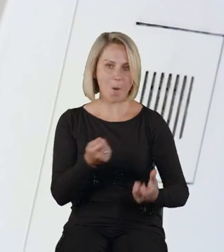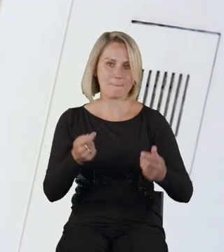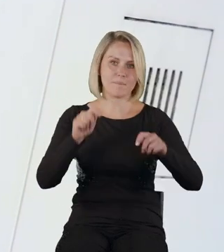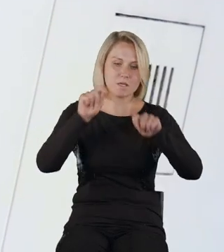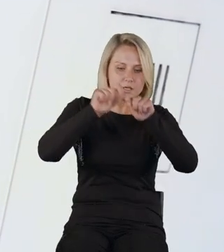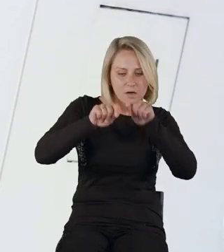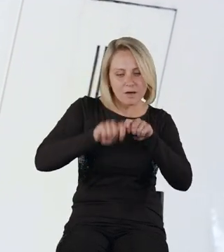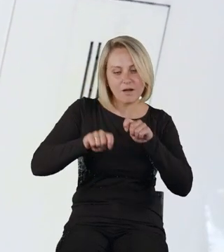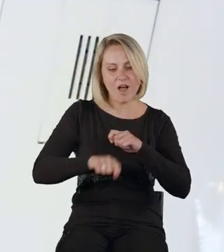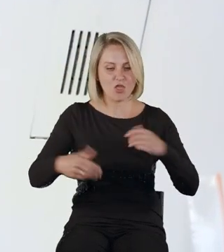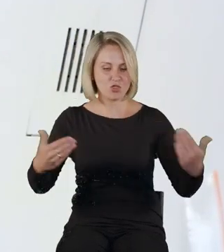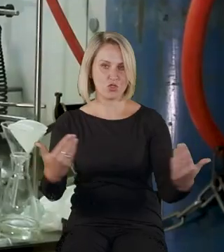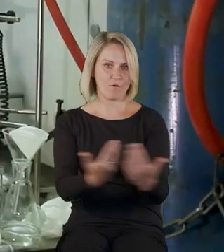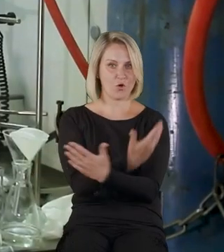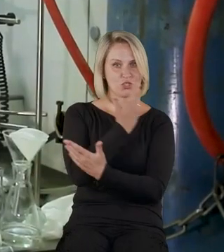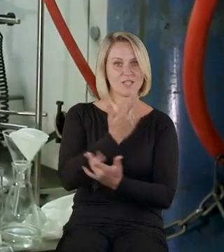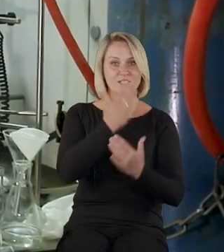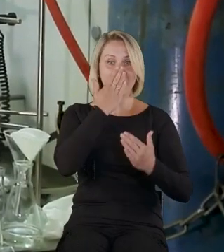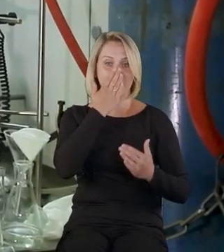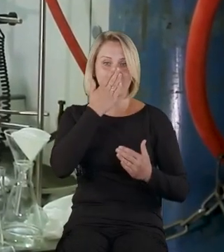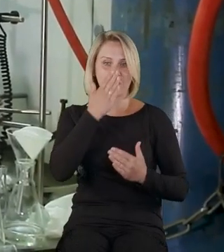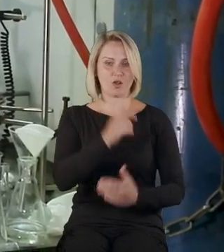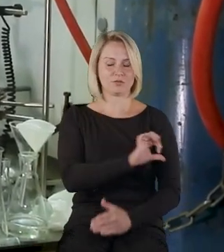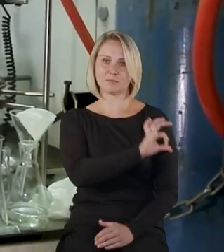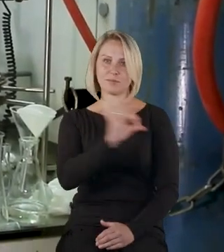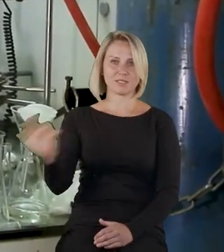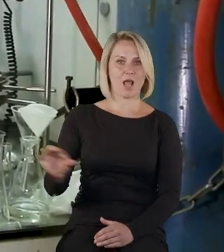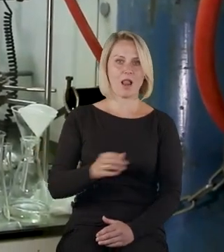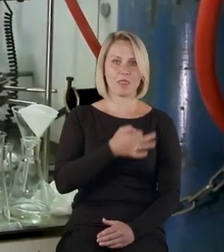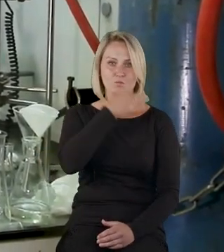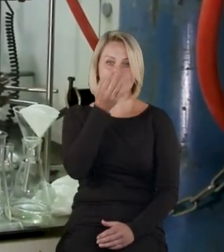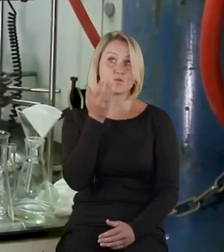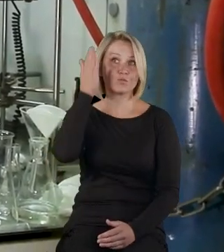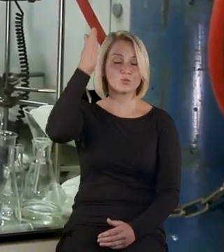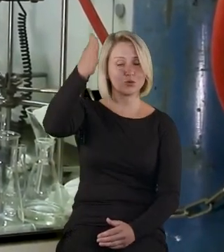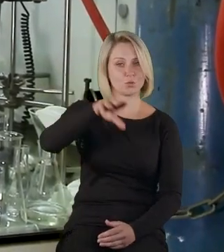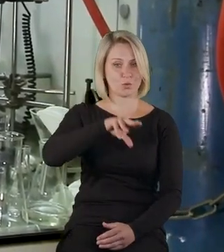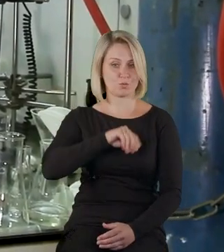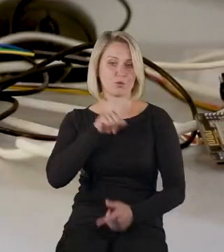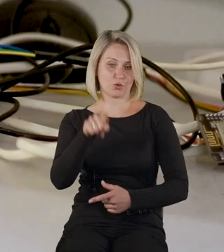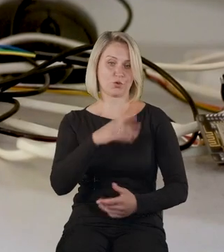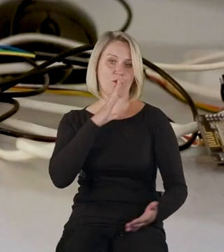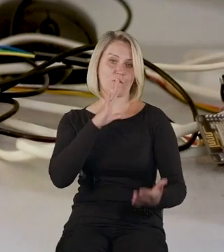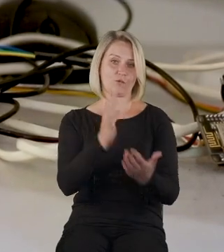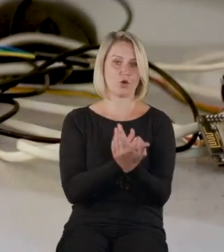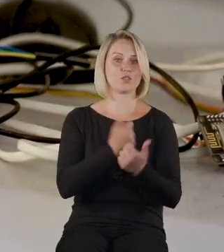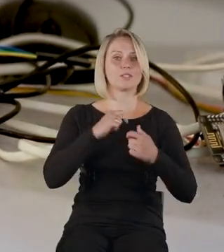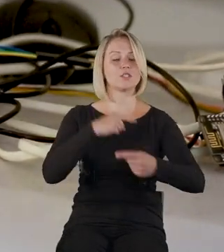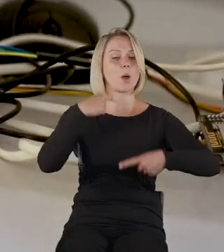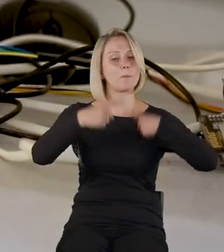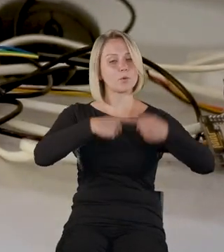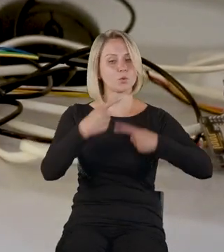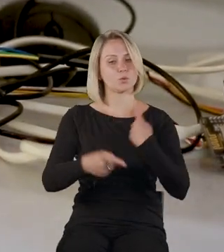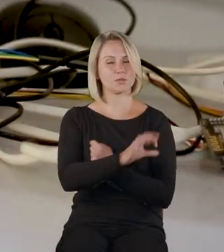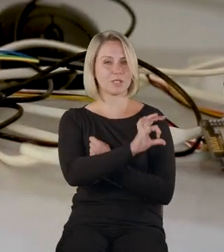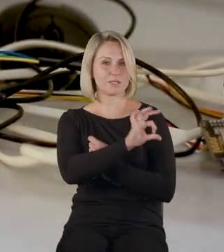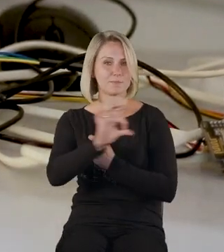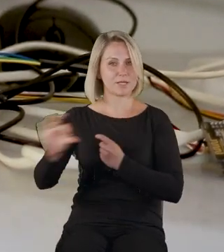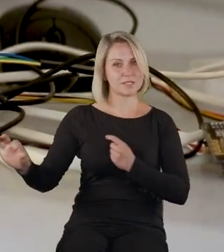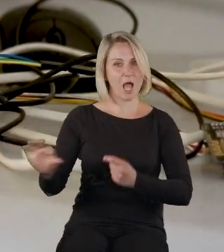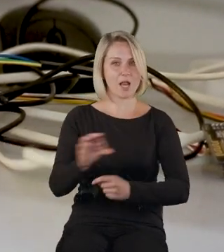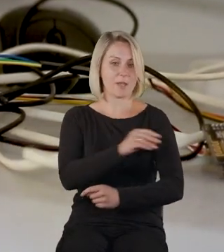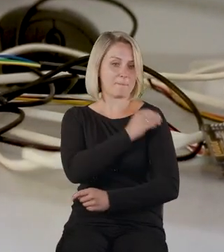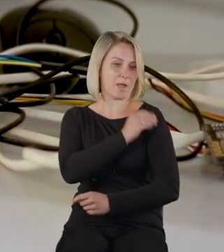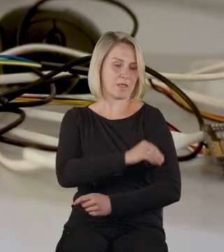analizuje innowacyjne polimery o unikalnych właściwościach. W przyszłości mogą one być wykorzystane do produkcji specjalistycznych